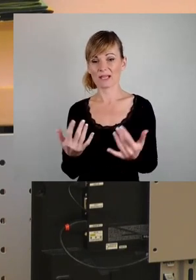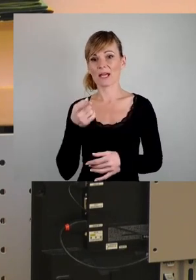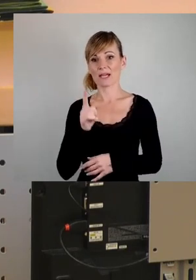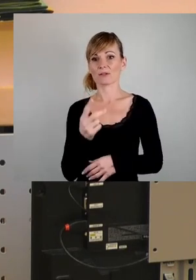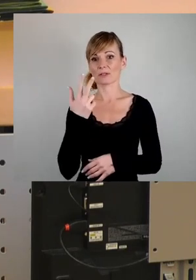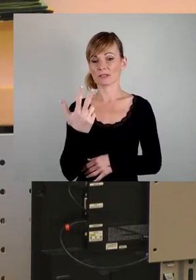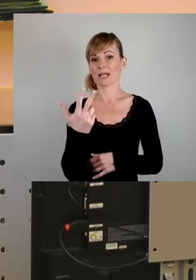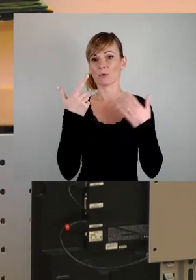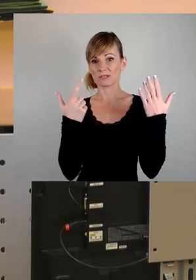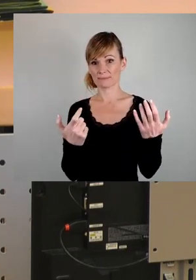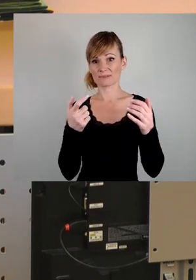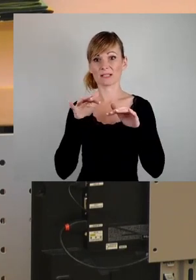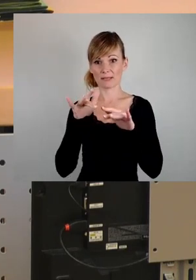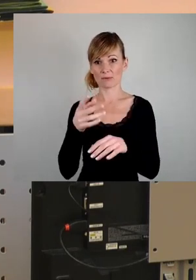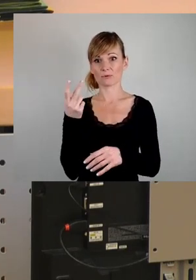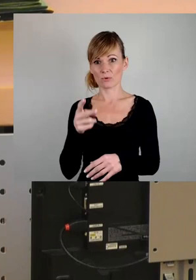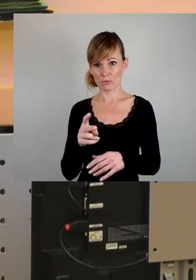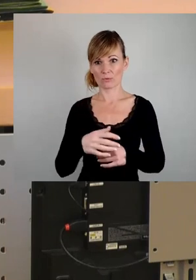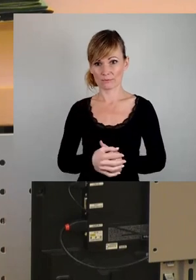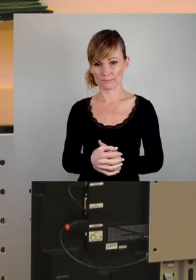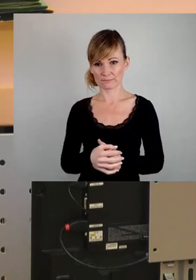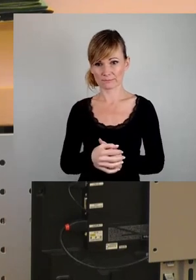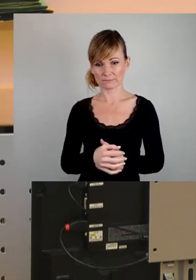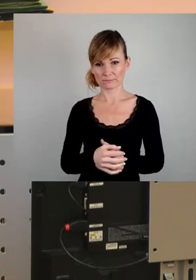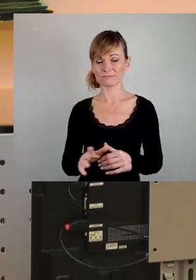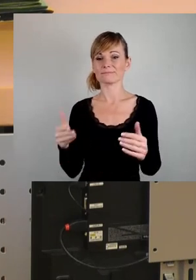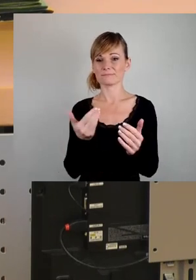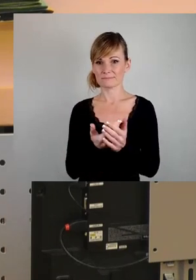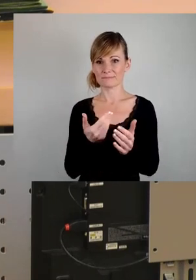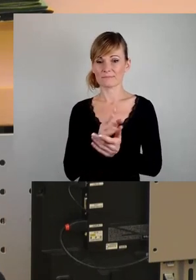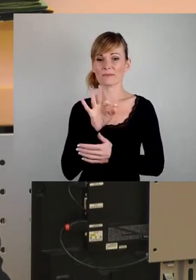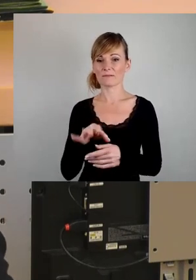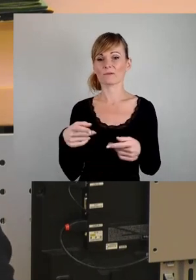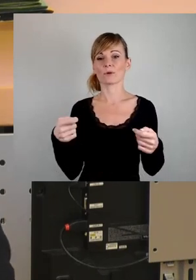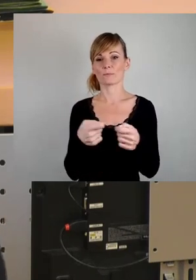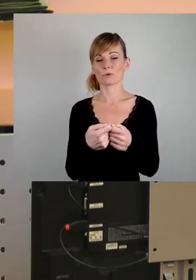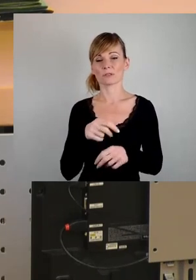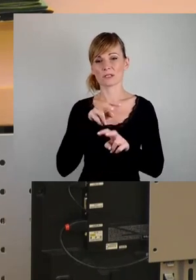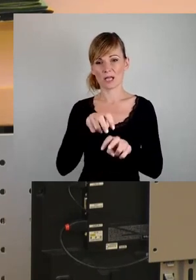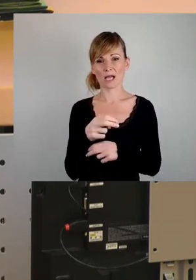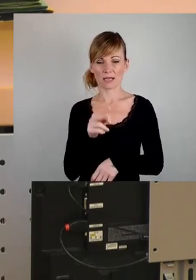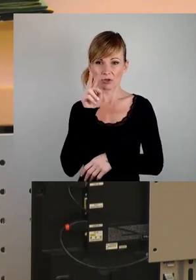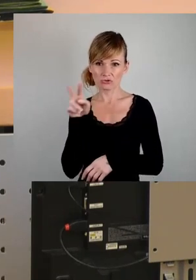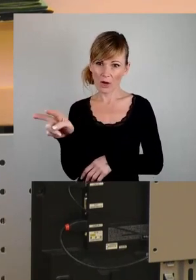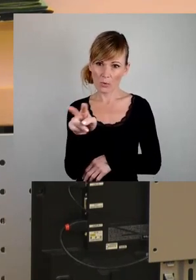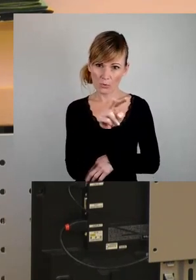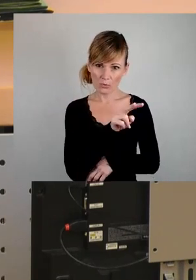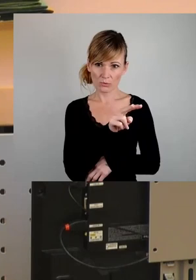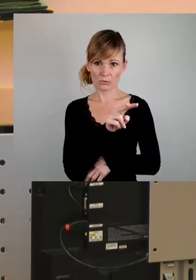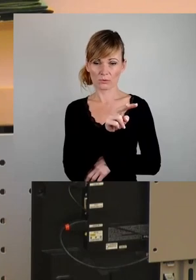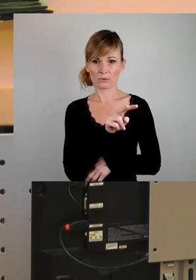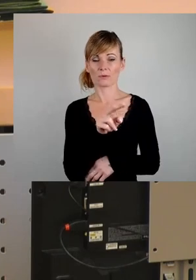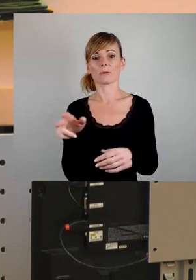173 Millionen Euro. Von der für die Bundesgartenschau erforderlichen Investitionssumme von